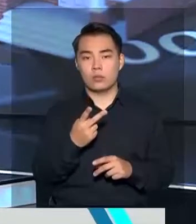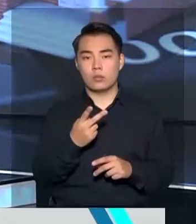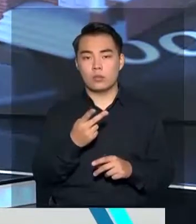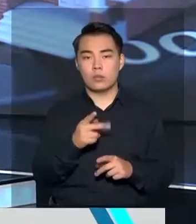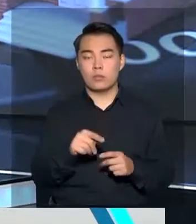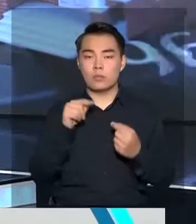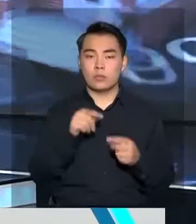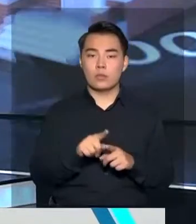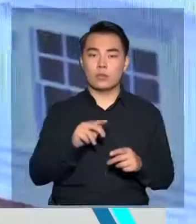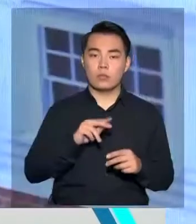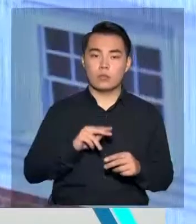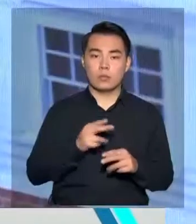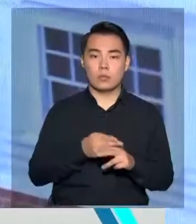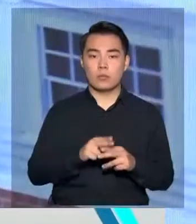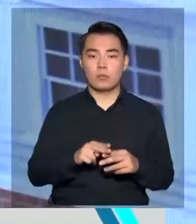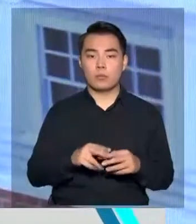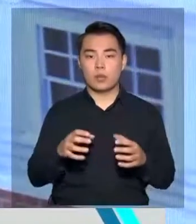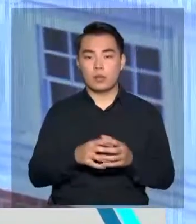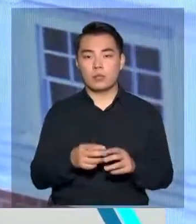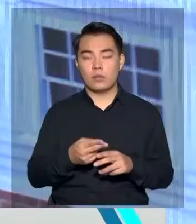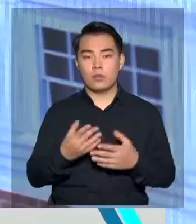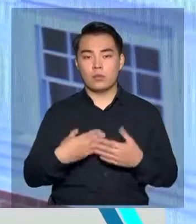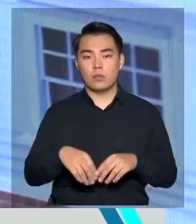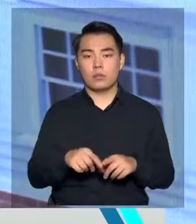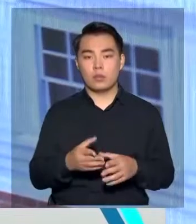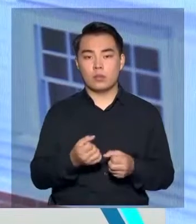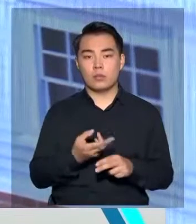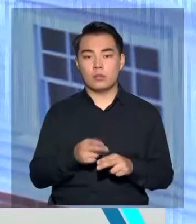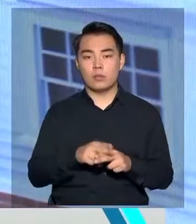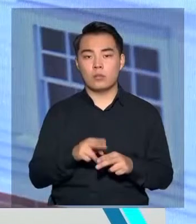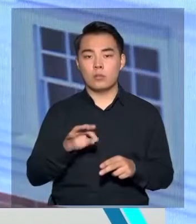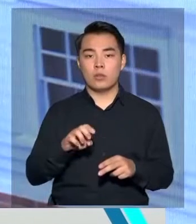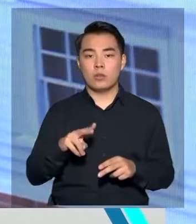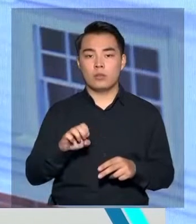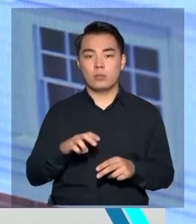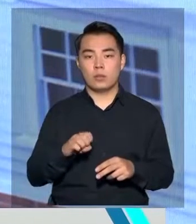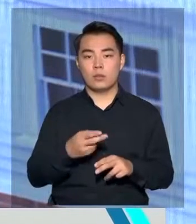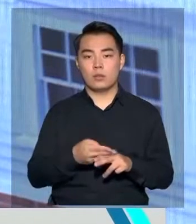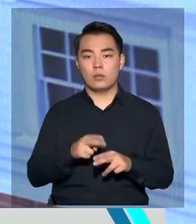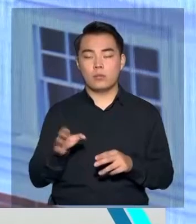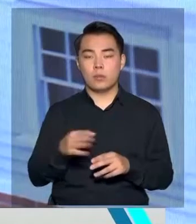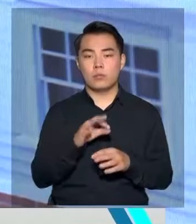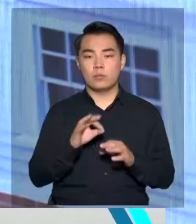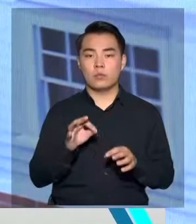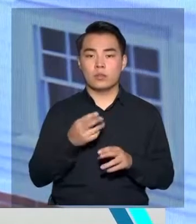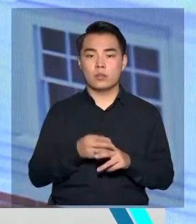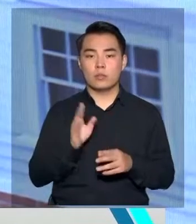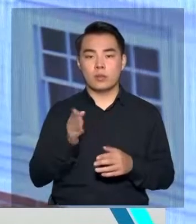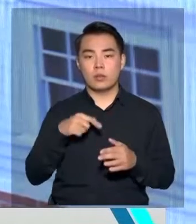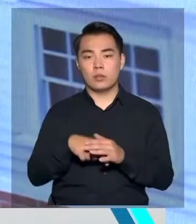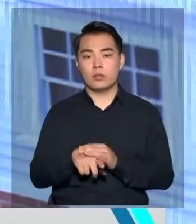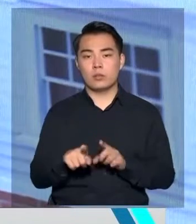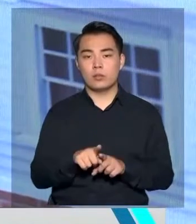тиісті бағдарламалар, ұлттық жобалар бекітілген, соған байланысты енді соның ішінде әрқайсының үлесі көрсетілген. Біз